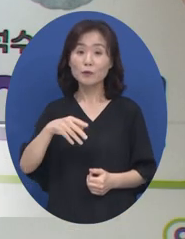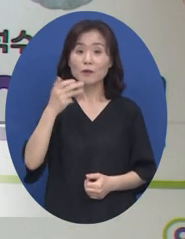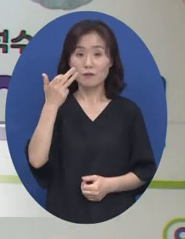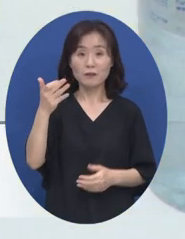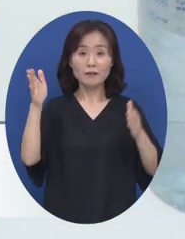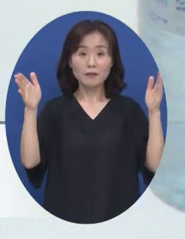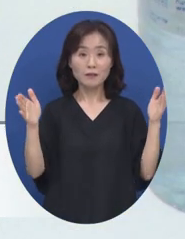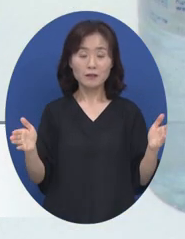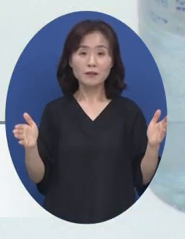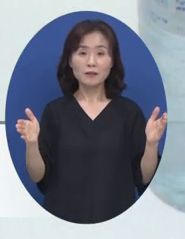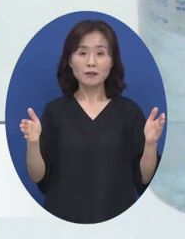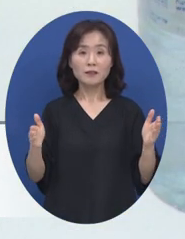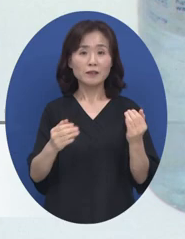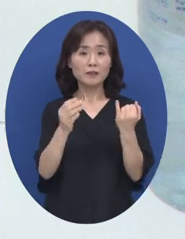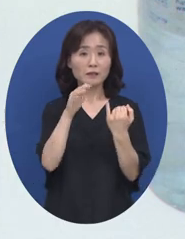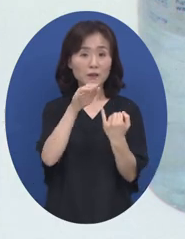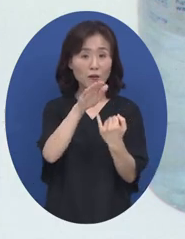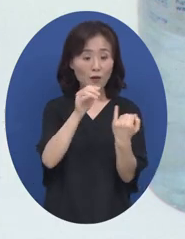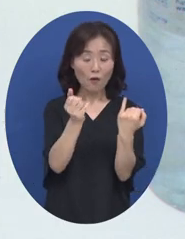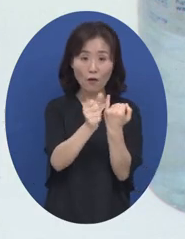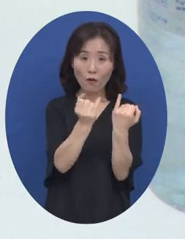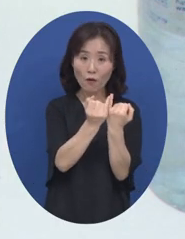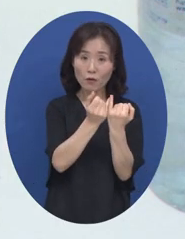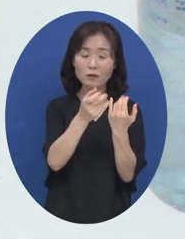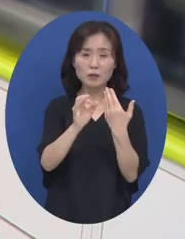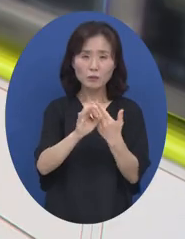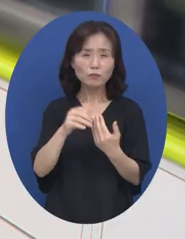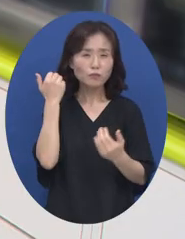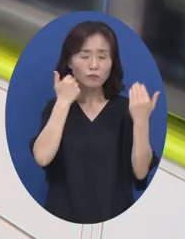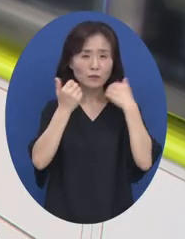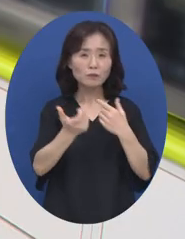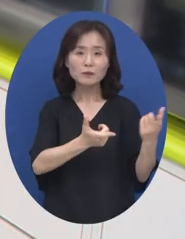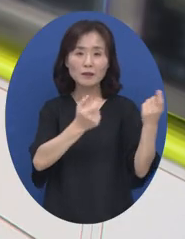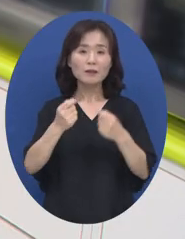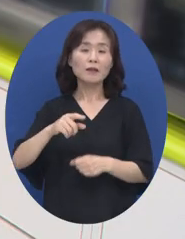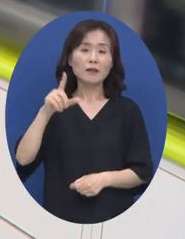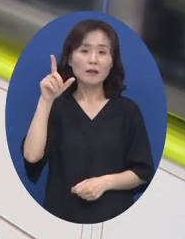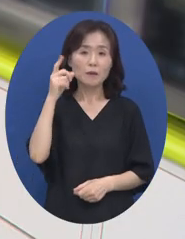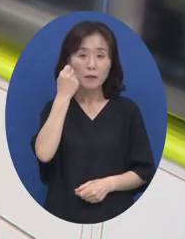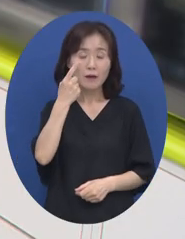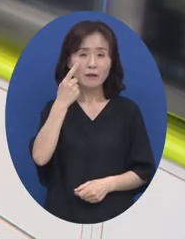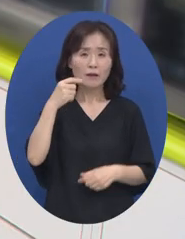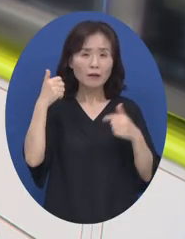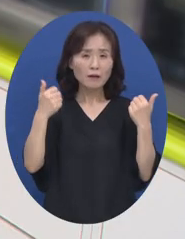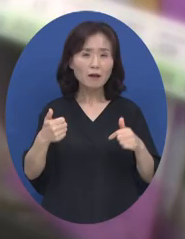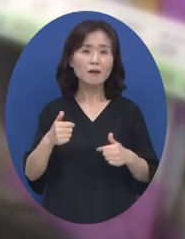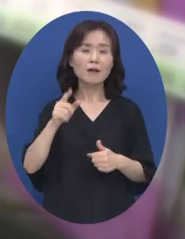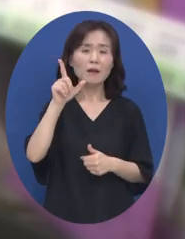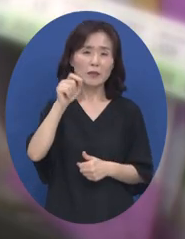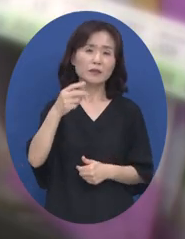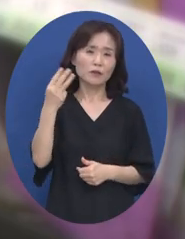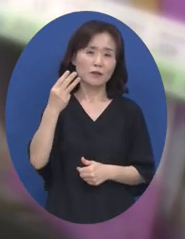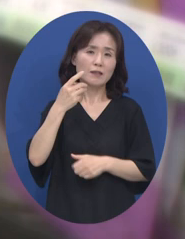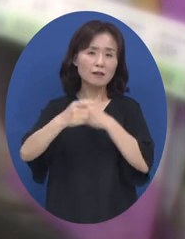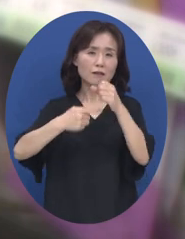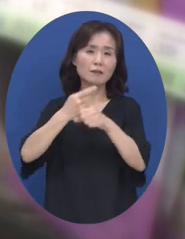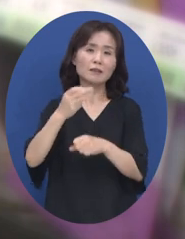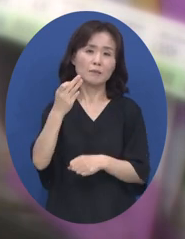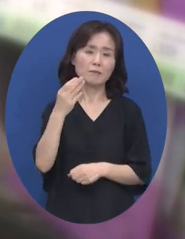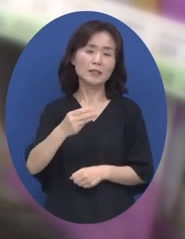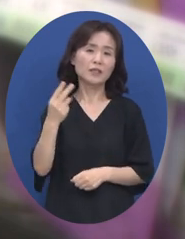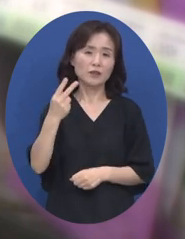11살부터 18살까지 여성이면 누구나 매달 11,000원씩 한해 13만 2천원어치를